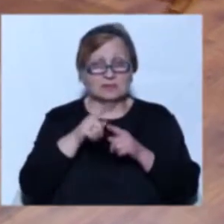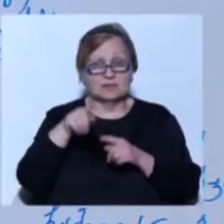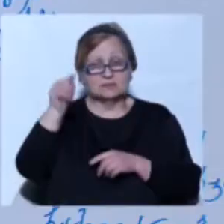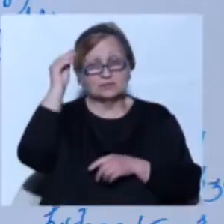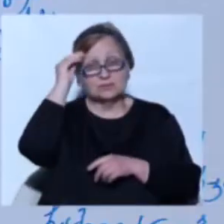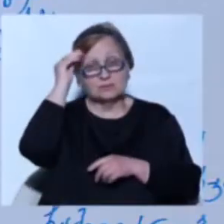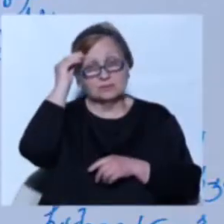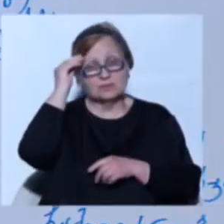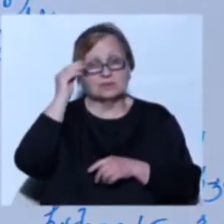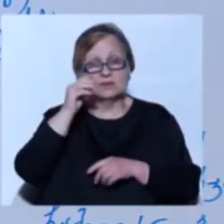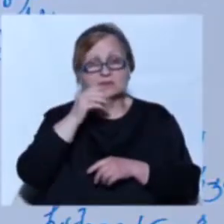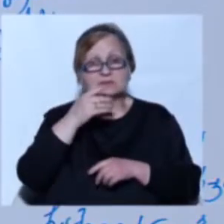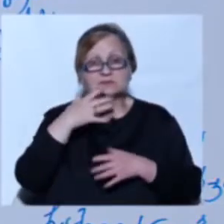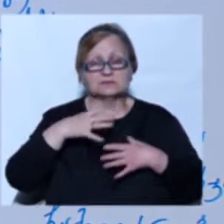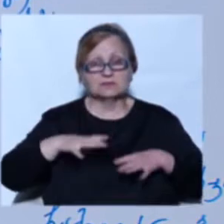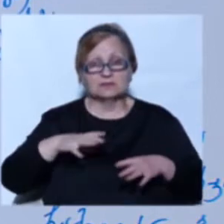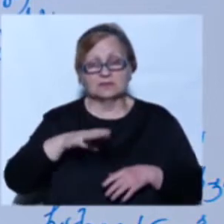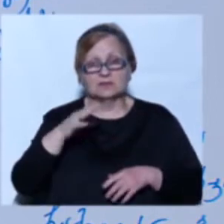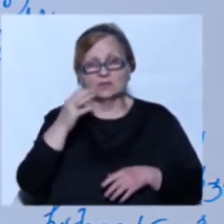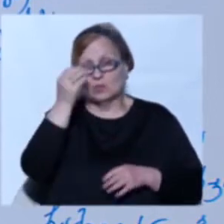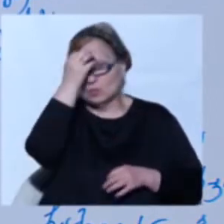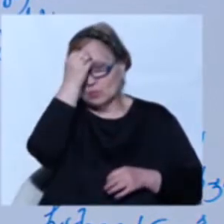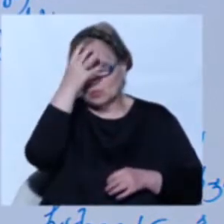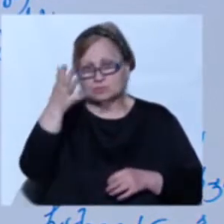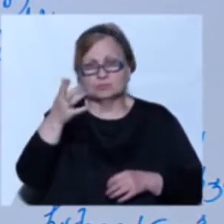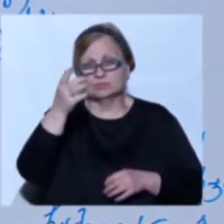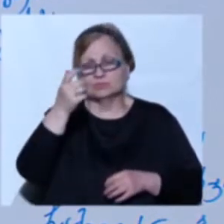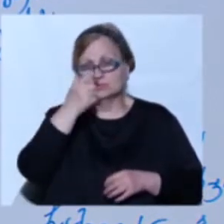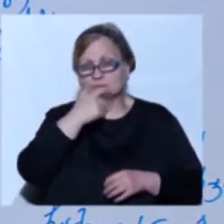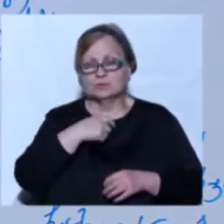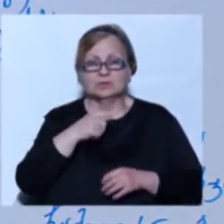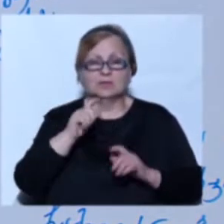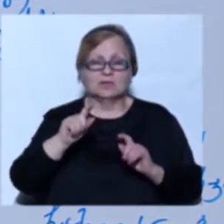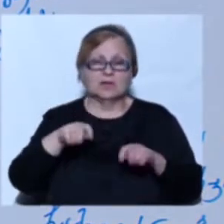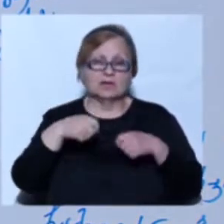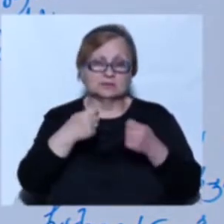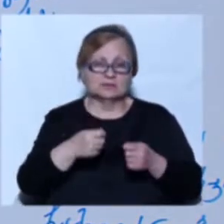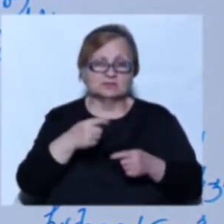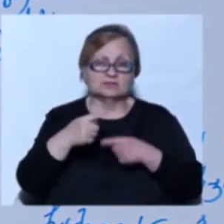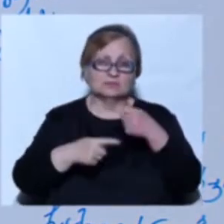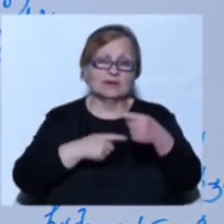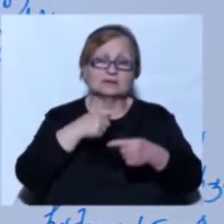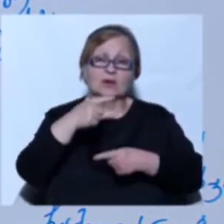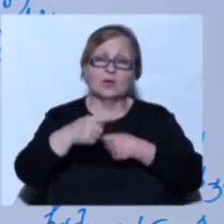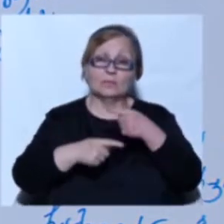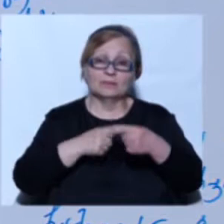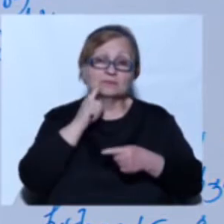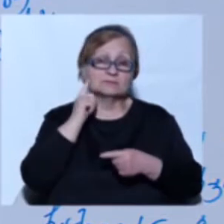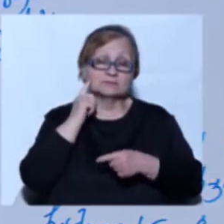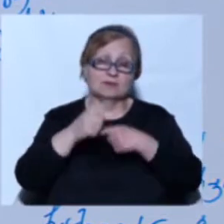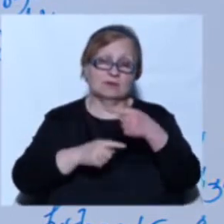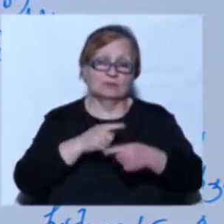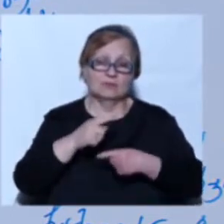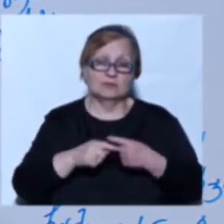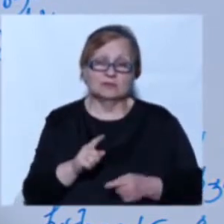ერის კულტურული, ერის ისტორიული მეხსიერების ნაწილი, გადაეცემა თაობიდან თაობას. Და რას თუ